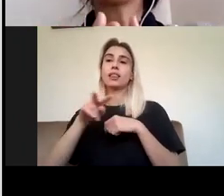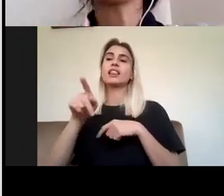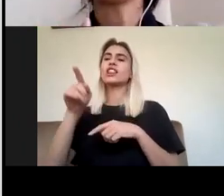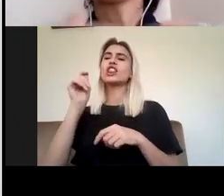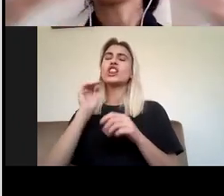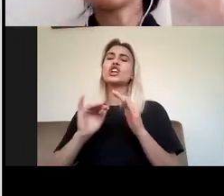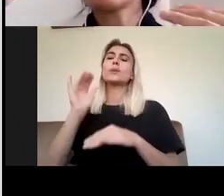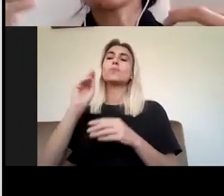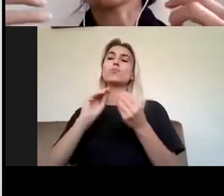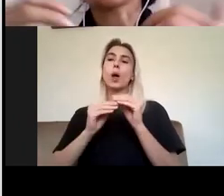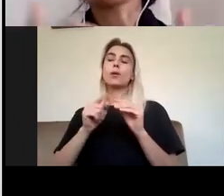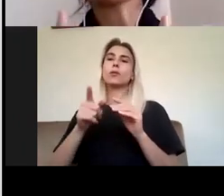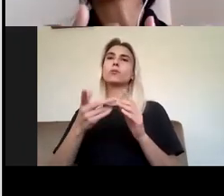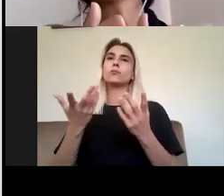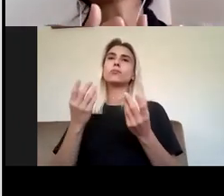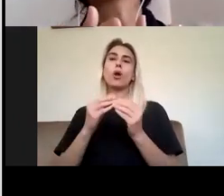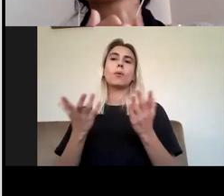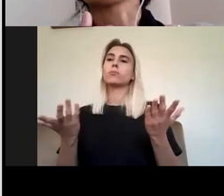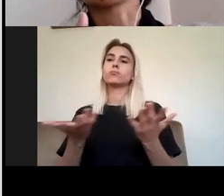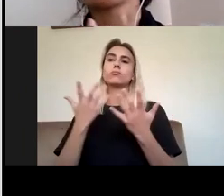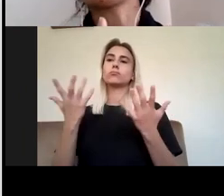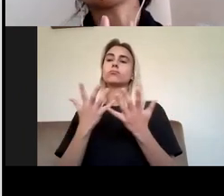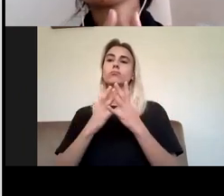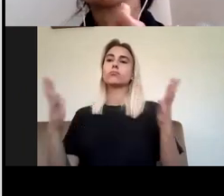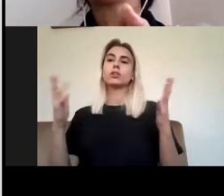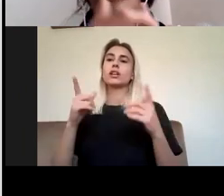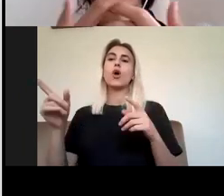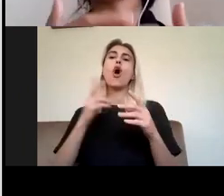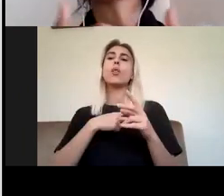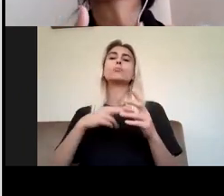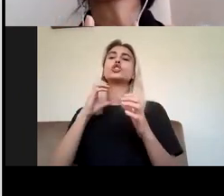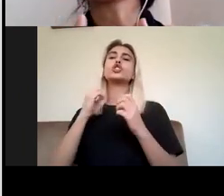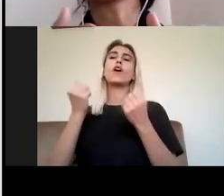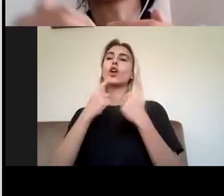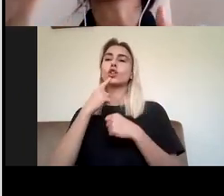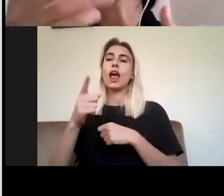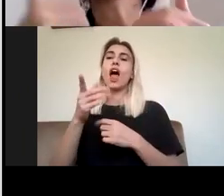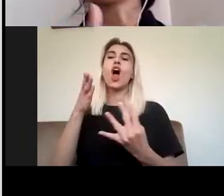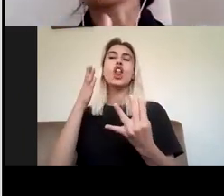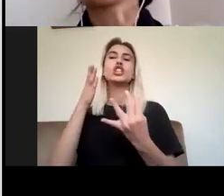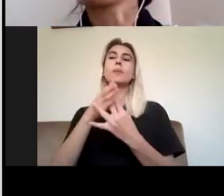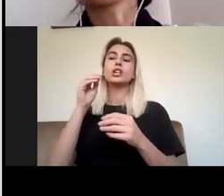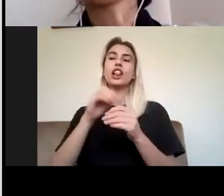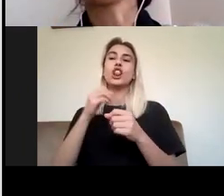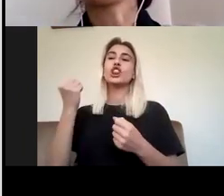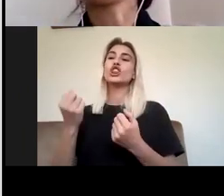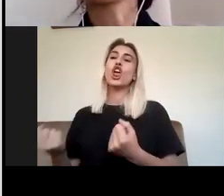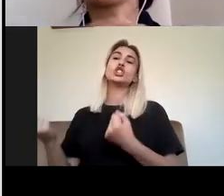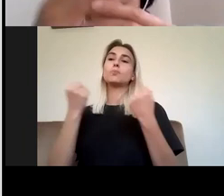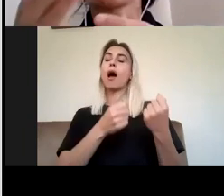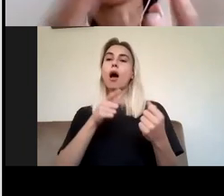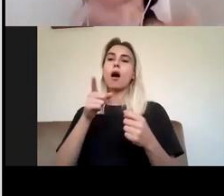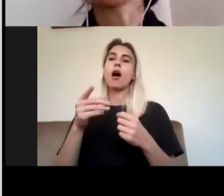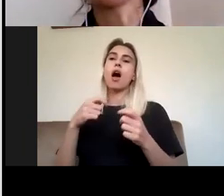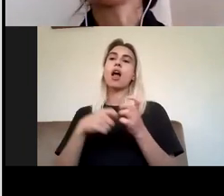problemler artık çığırına çıkmış durumda. Yani şunu diyor otobüs şoförleri, erişilebilirlik standartları bu taşıma aparatı adını veriyor